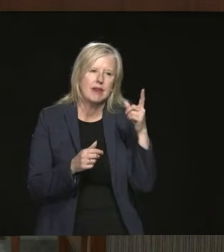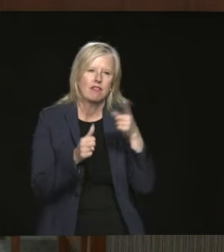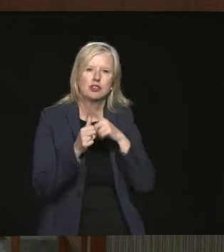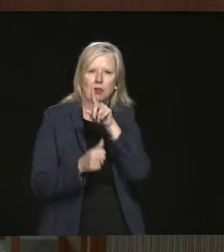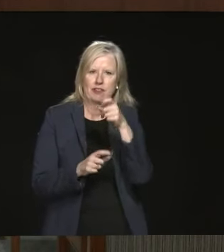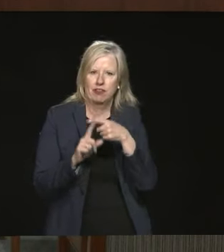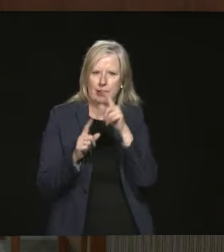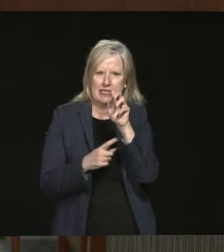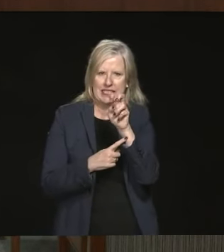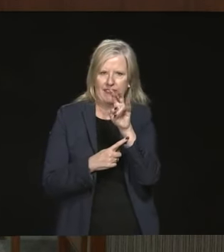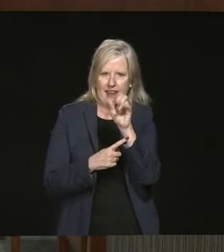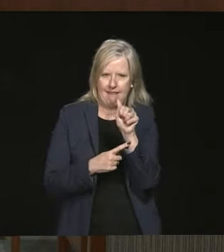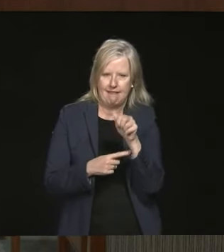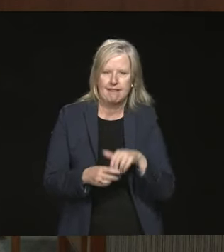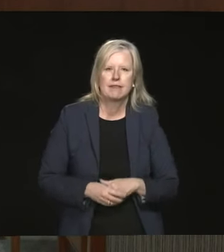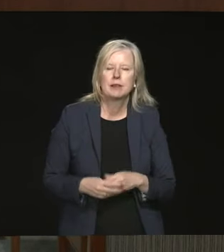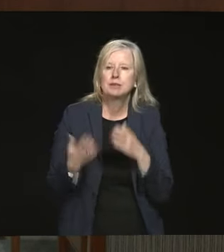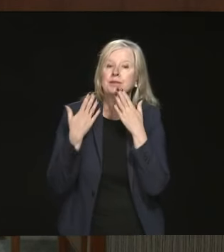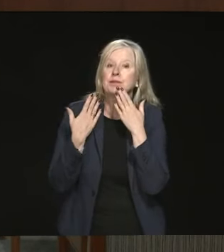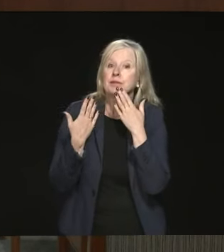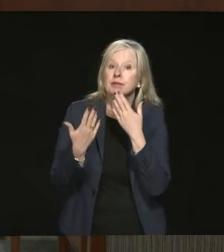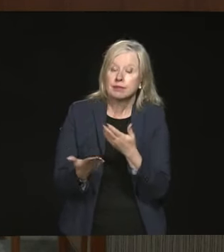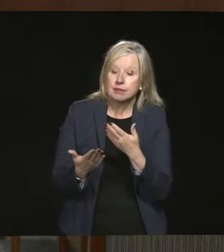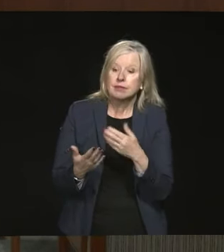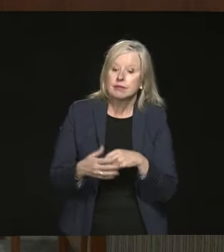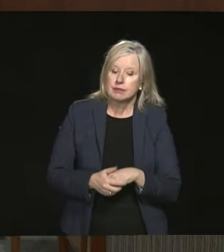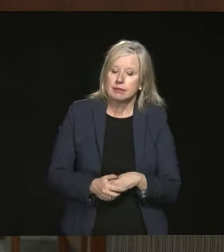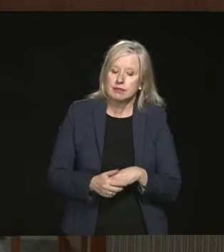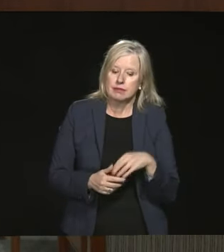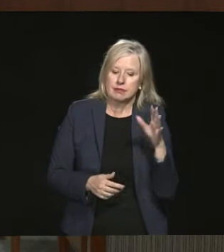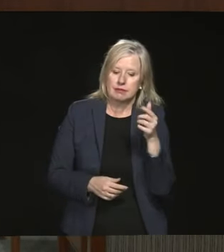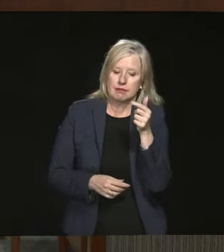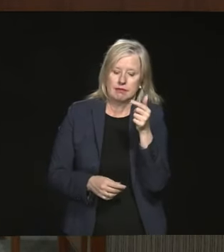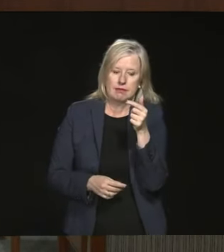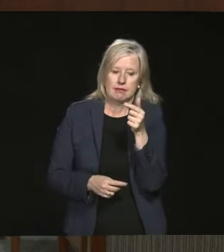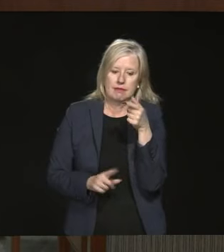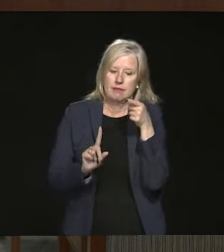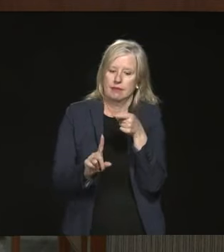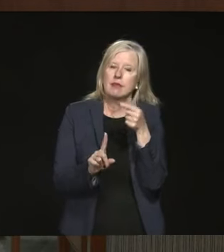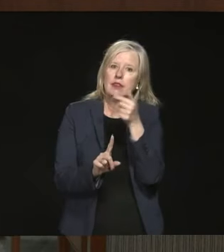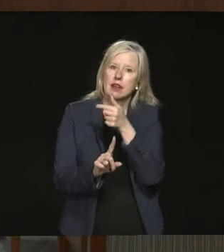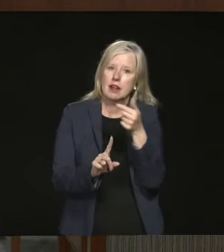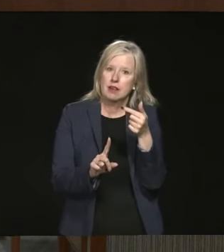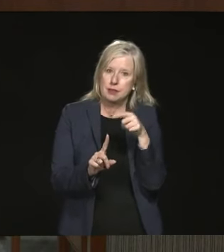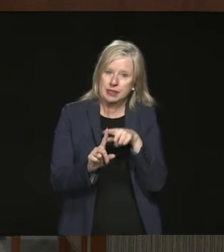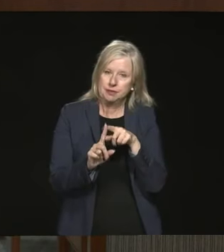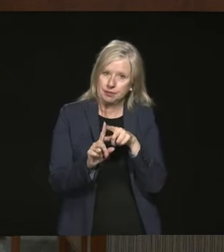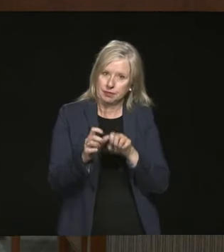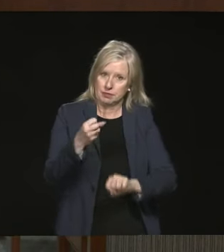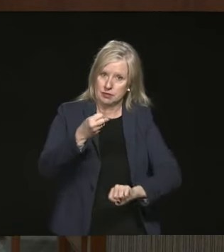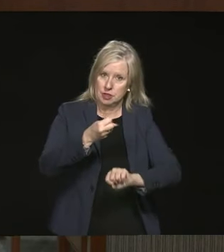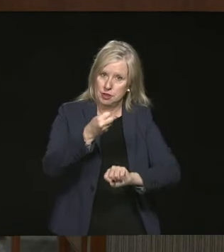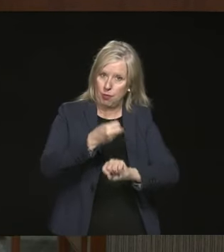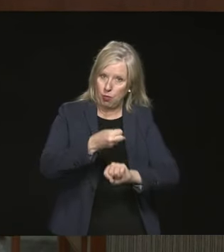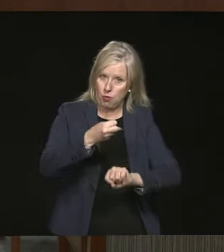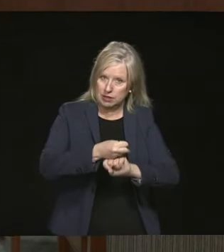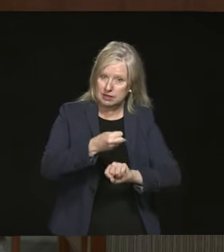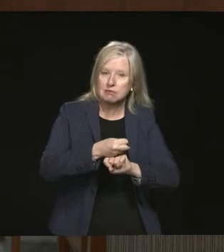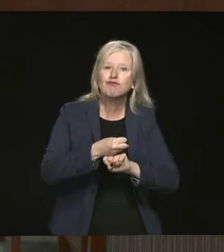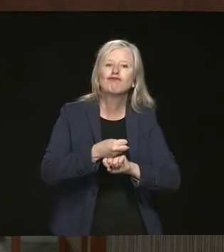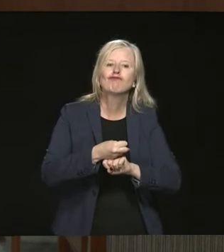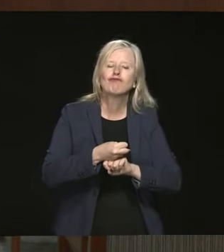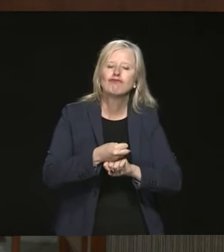d'appui du gouvernement fédéral, justement, pouvez-vous nous dire quels sont les effectifs que le fédéral possède pour répondre à la demande du gouvernement du Québec? Combien de